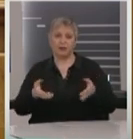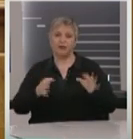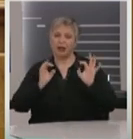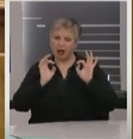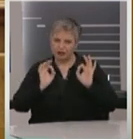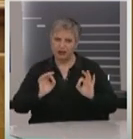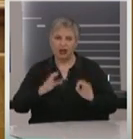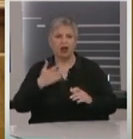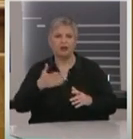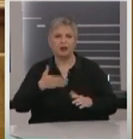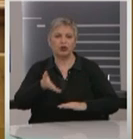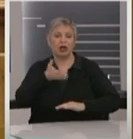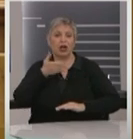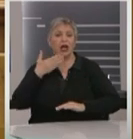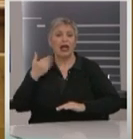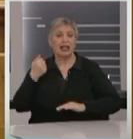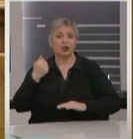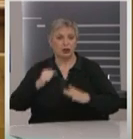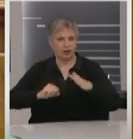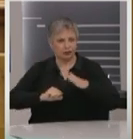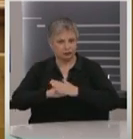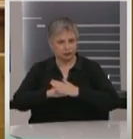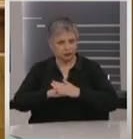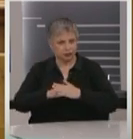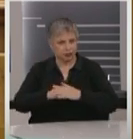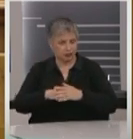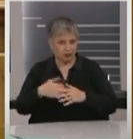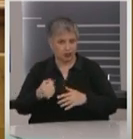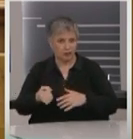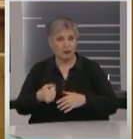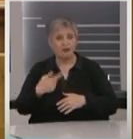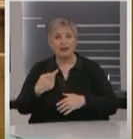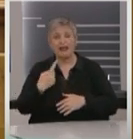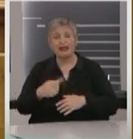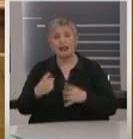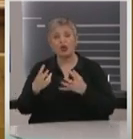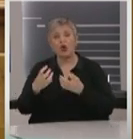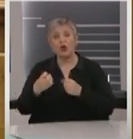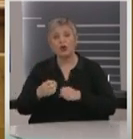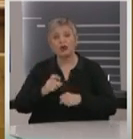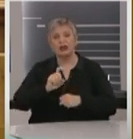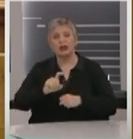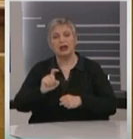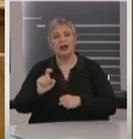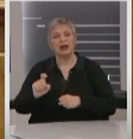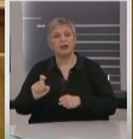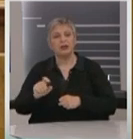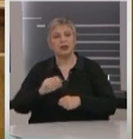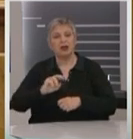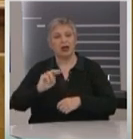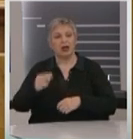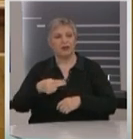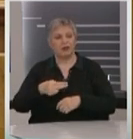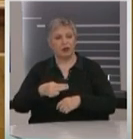εξόδων, όπου εξοικονομήσαμε 180 εκατομμύρια ευρώ από την